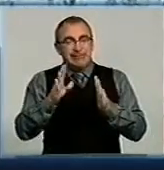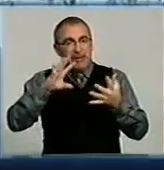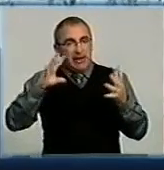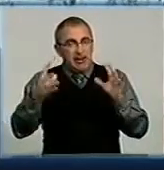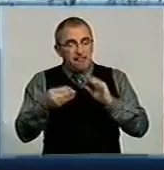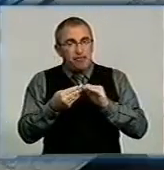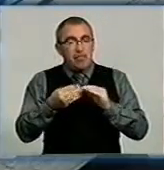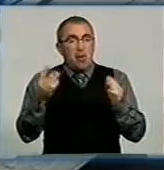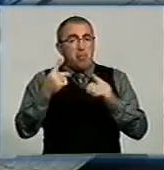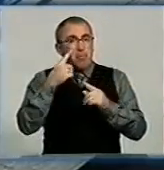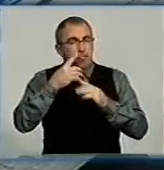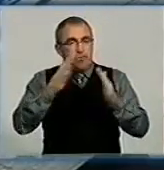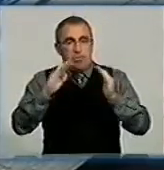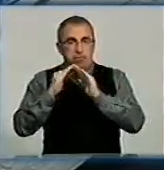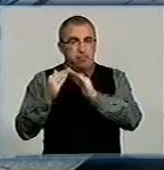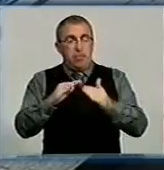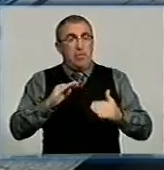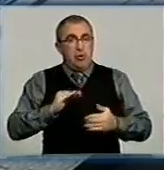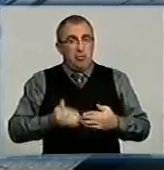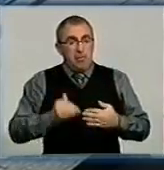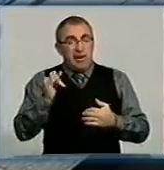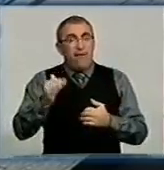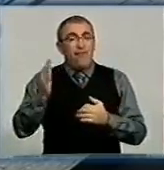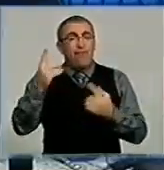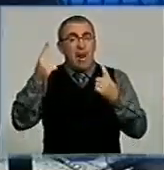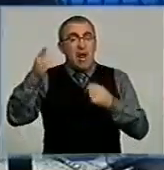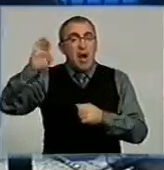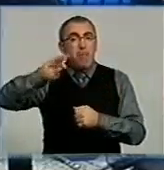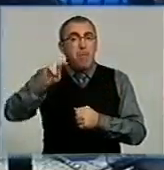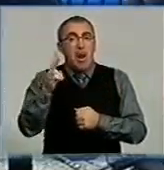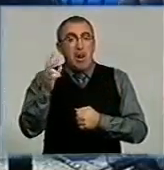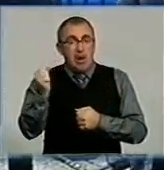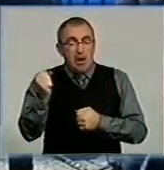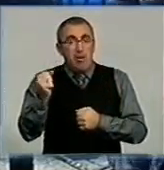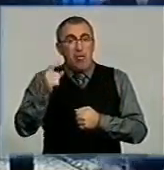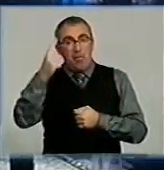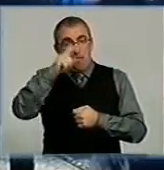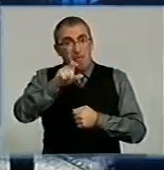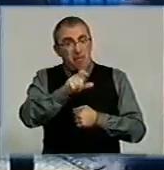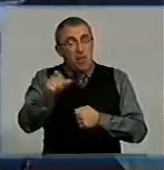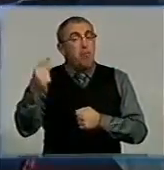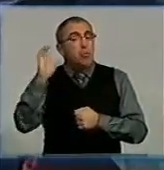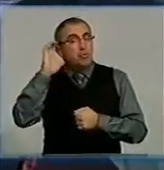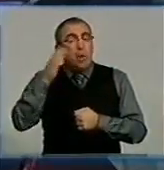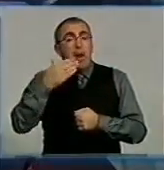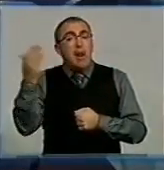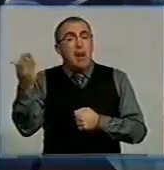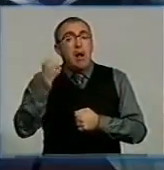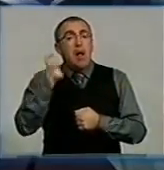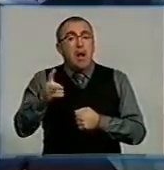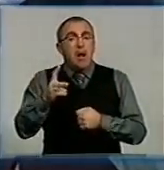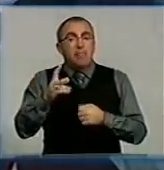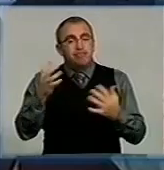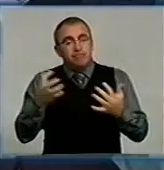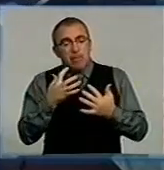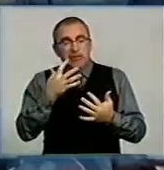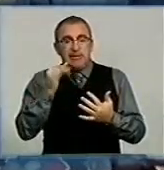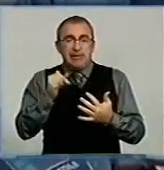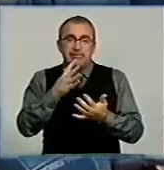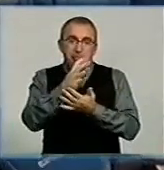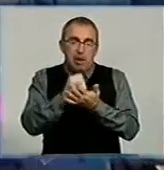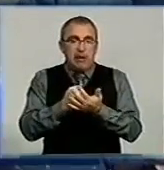трапляється в приватному секторі. В мікрорайоні Велика Балка організували збори, щоб якомога більше місцевих послухали лекцію, як подбати про власну безпеку та зберегти